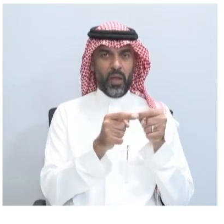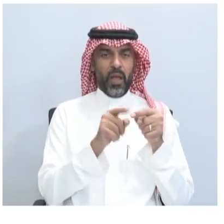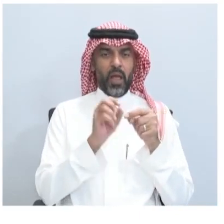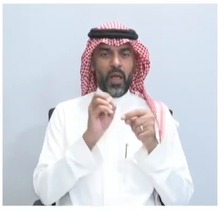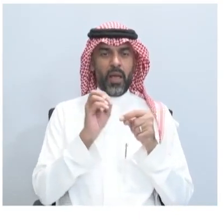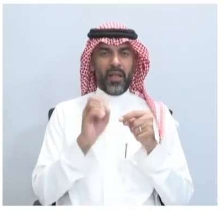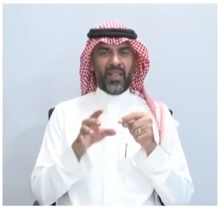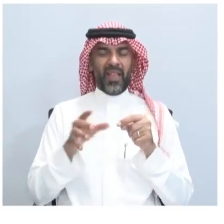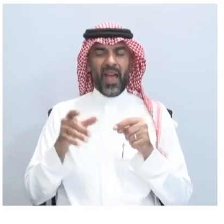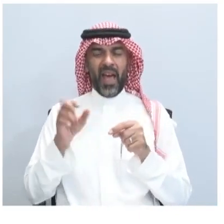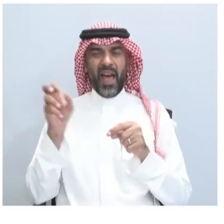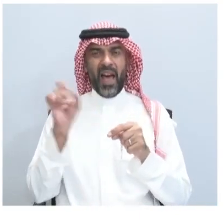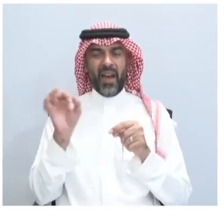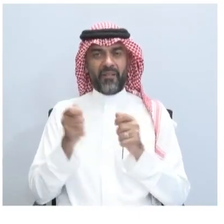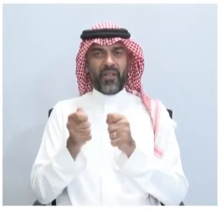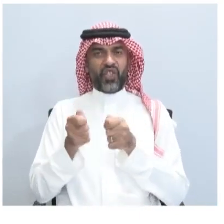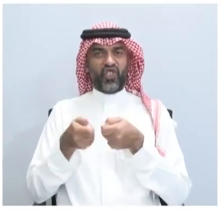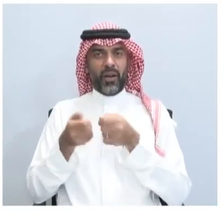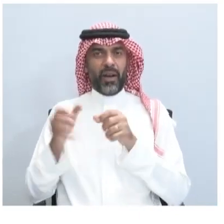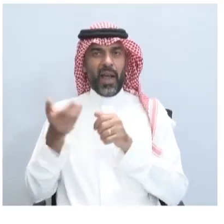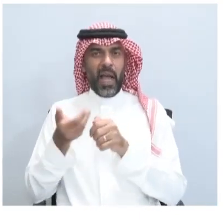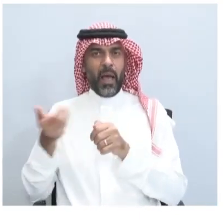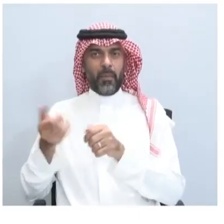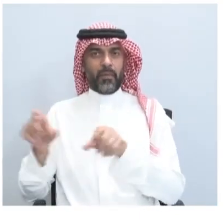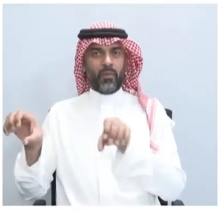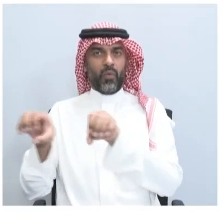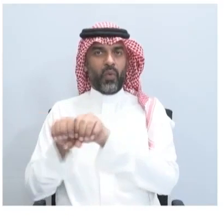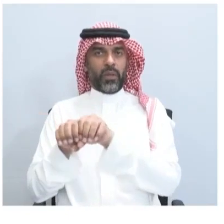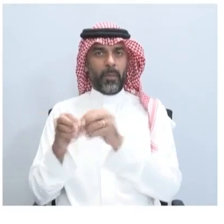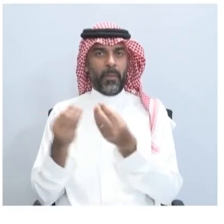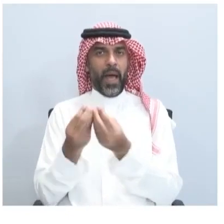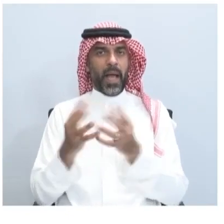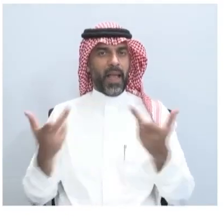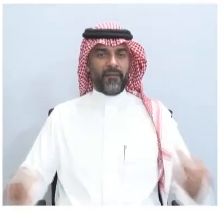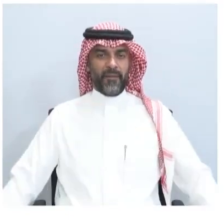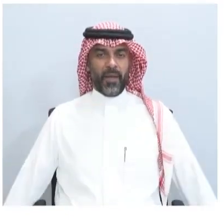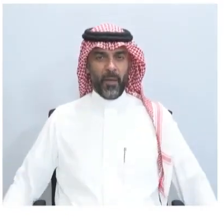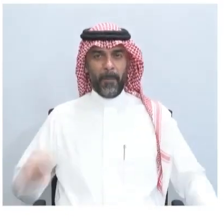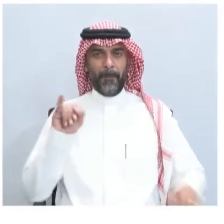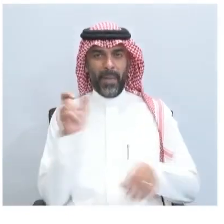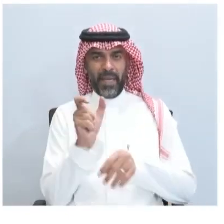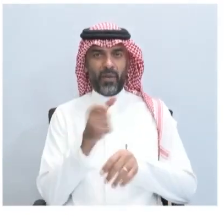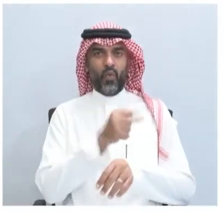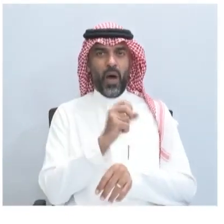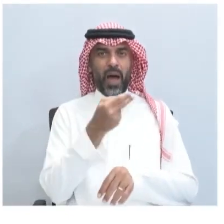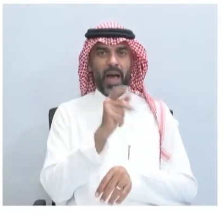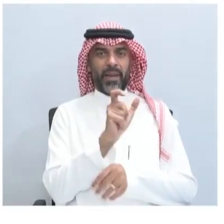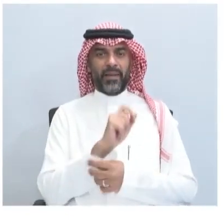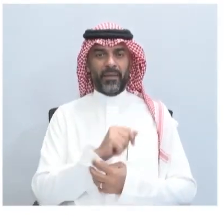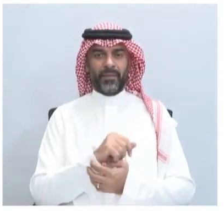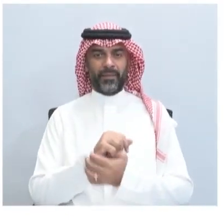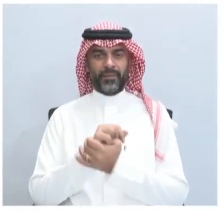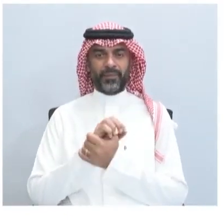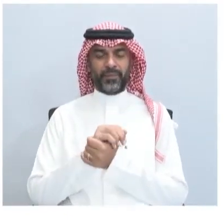الكتابه بحرفي الجر قبلها وهما من وعن اذا حرف الجر